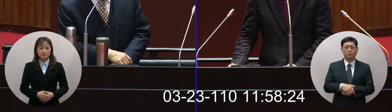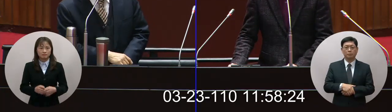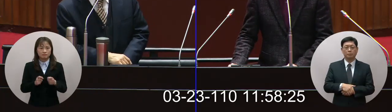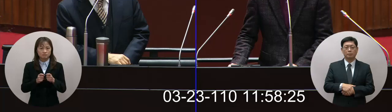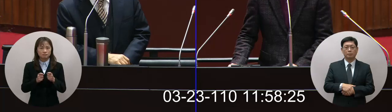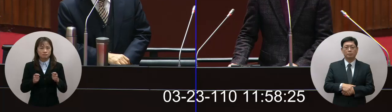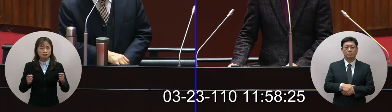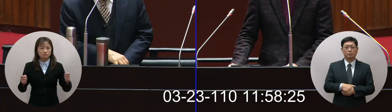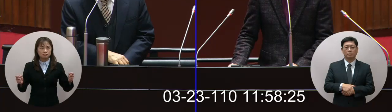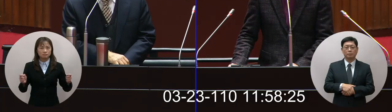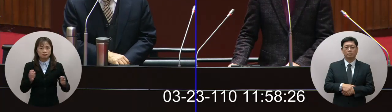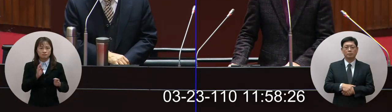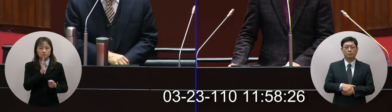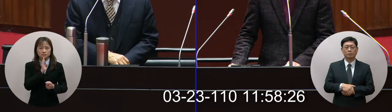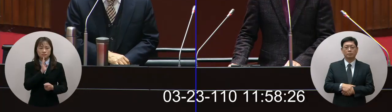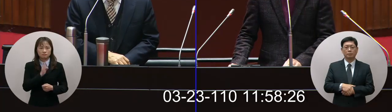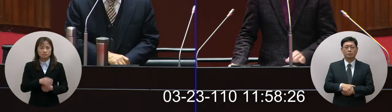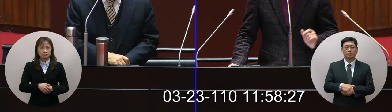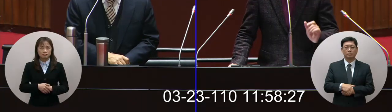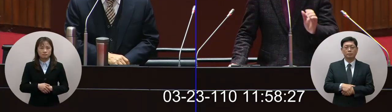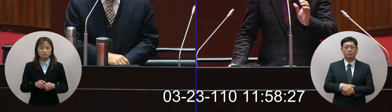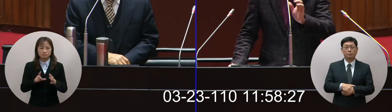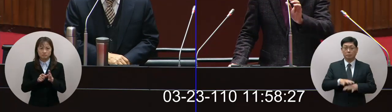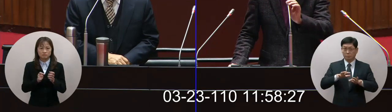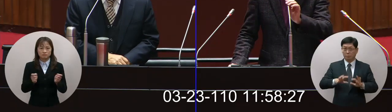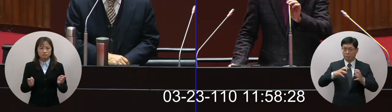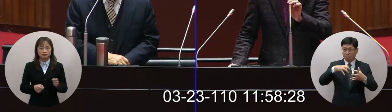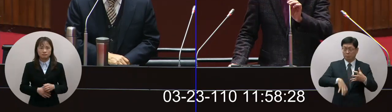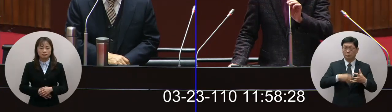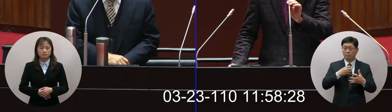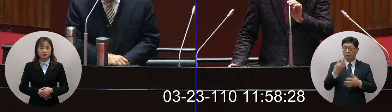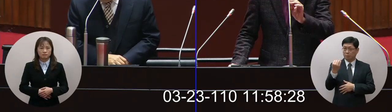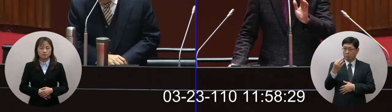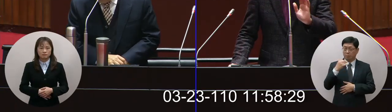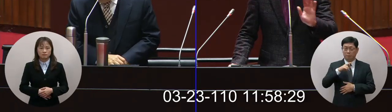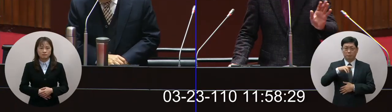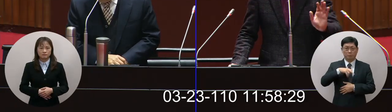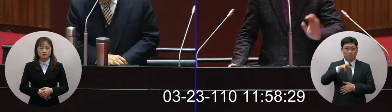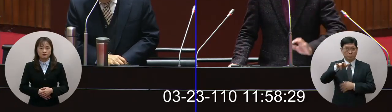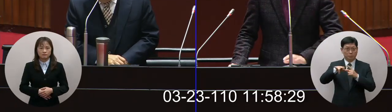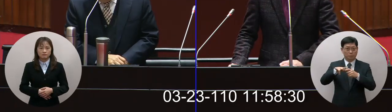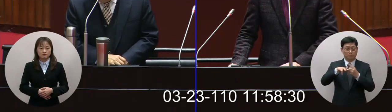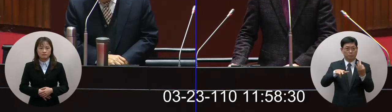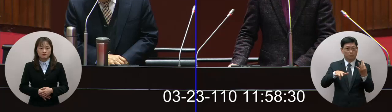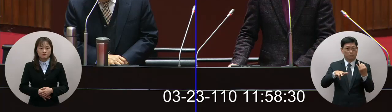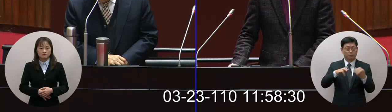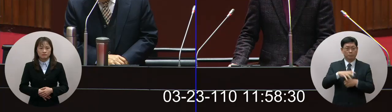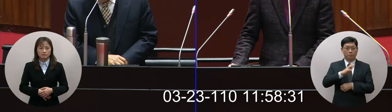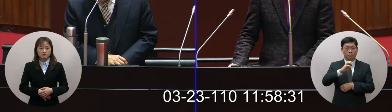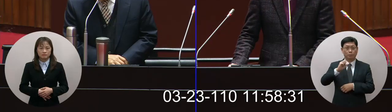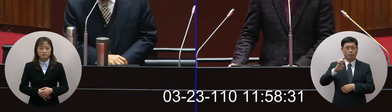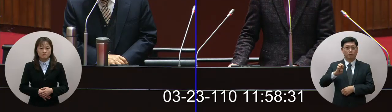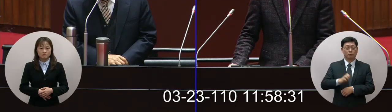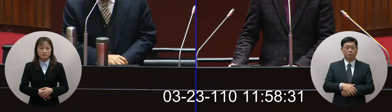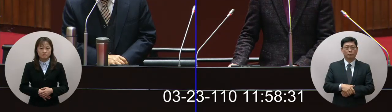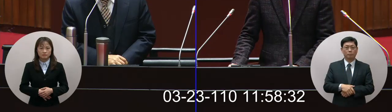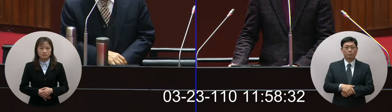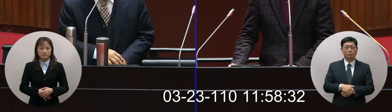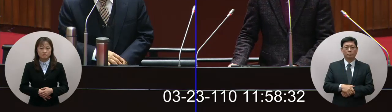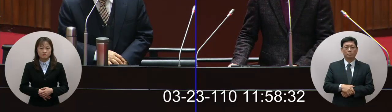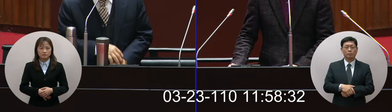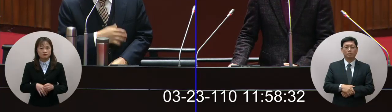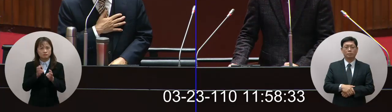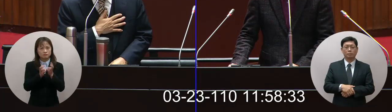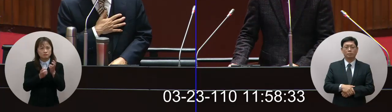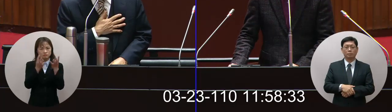当长的时间了。 我们现在国内还有几架 F-51 的系列的战斗机？ 详